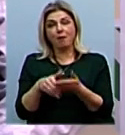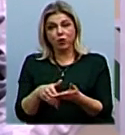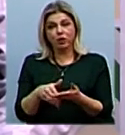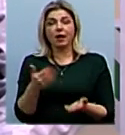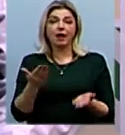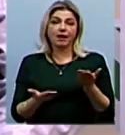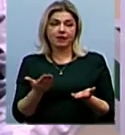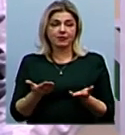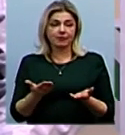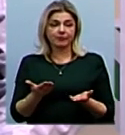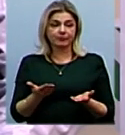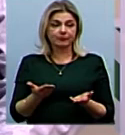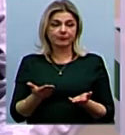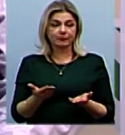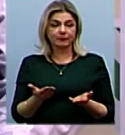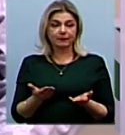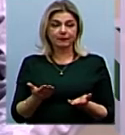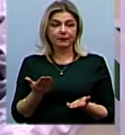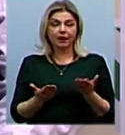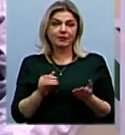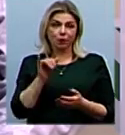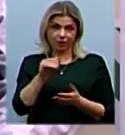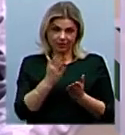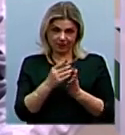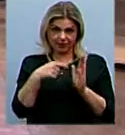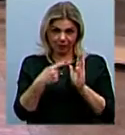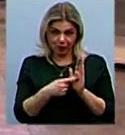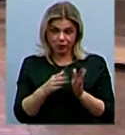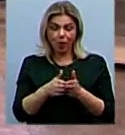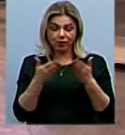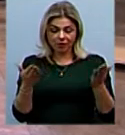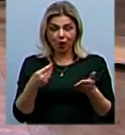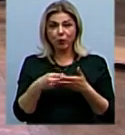Если у вас есть вопросы, открывайте бюджетный кодекс.